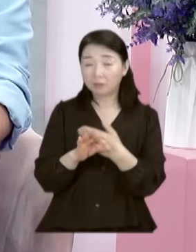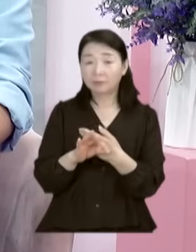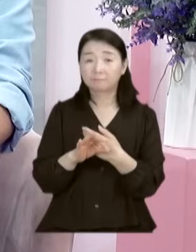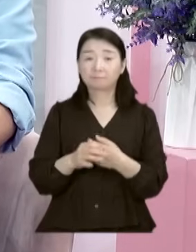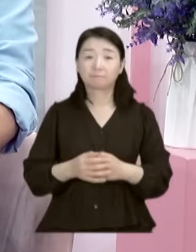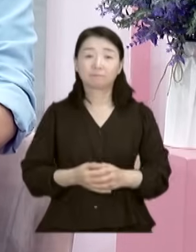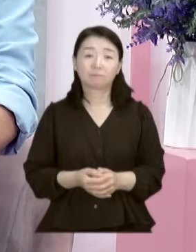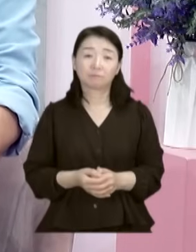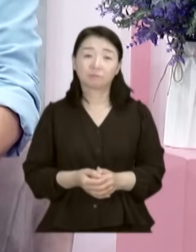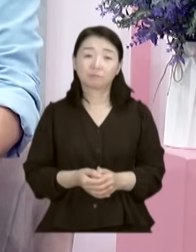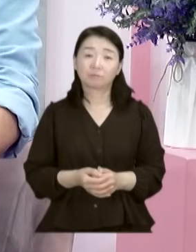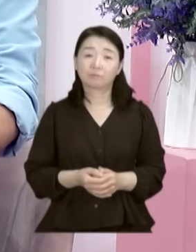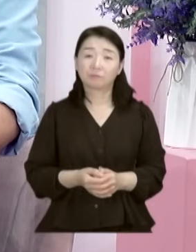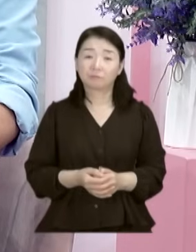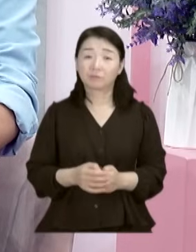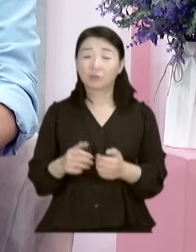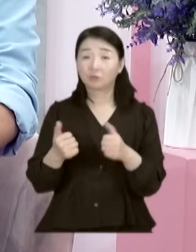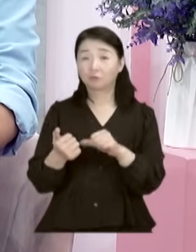되더라도